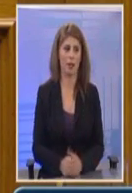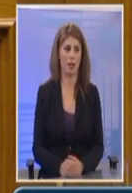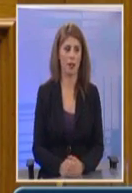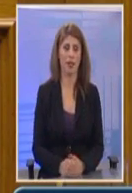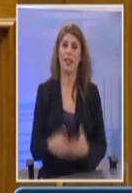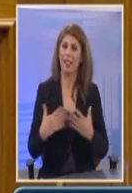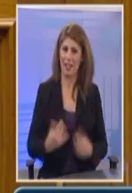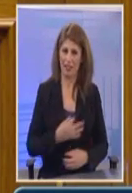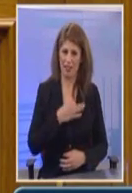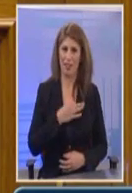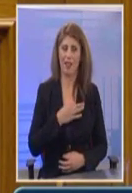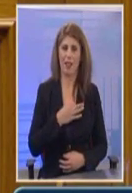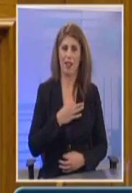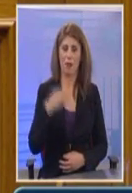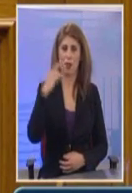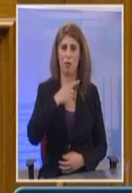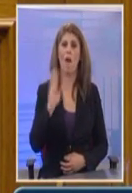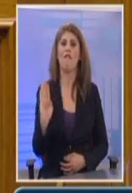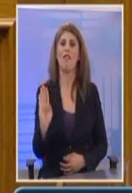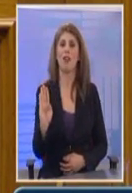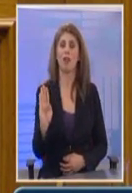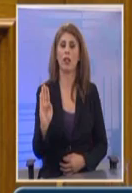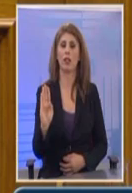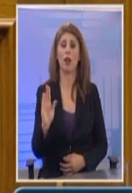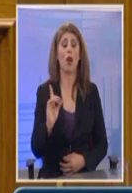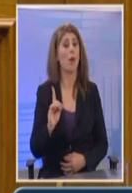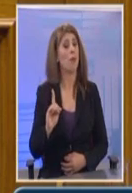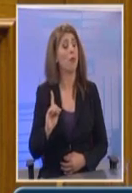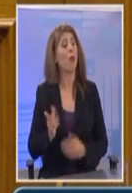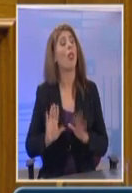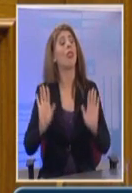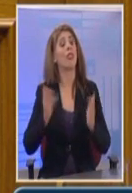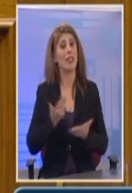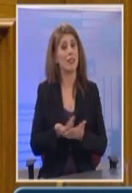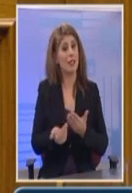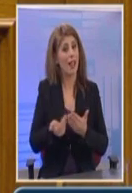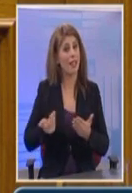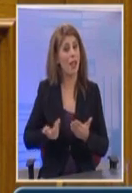κύριε Πρωθυπουργέ, βαρουφάκηδες που αντί να ζητήσουν εγκαίρως